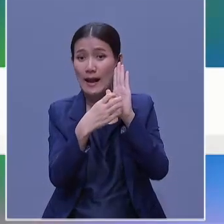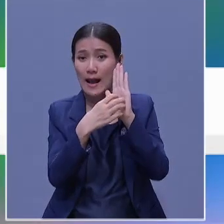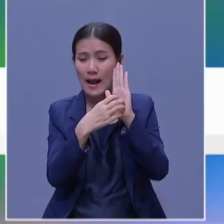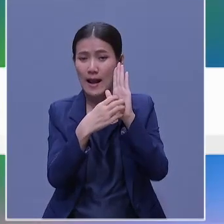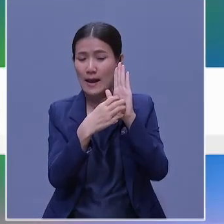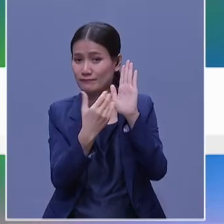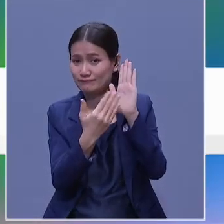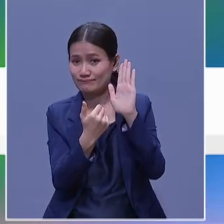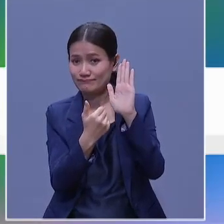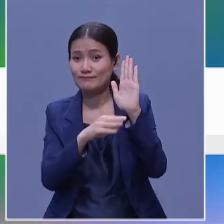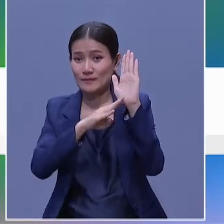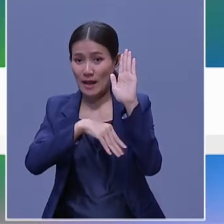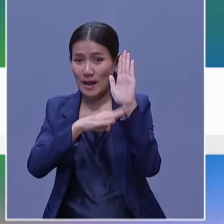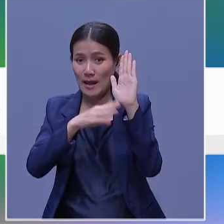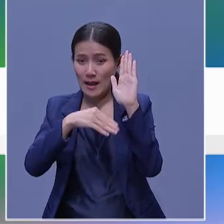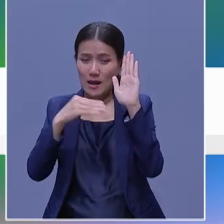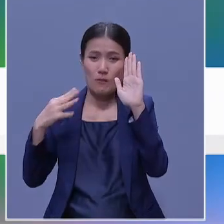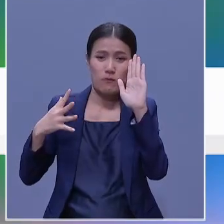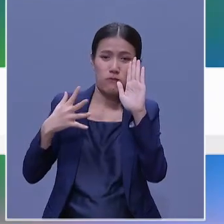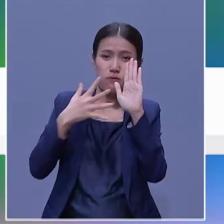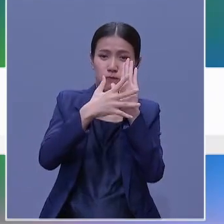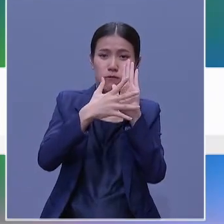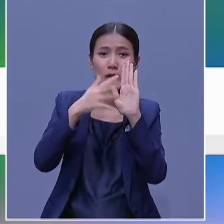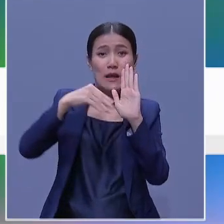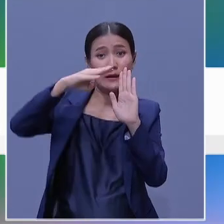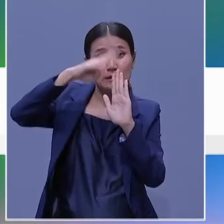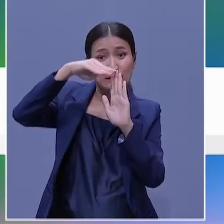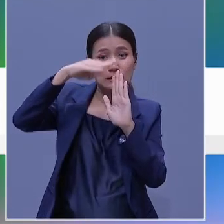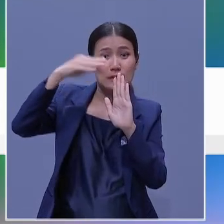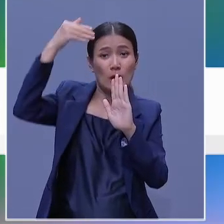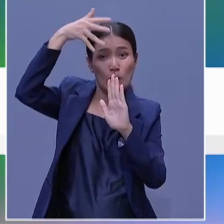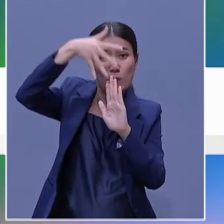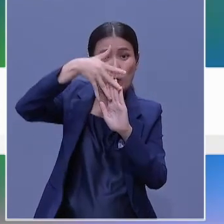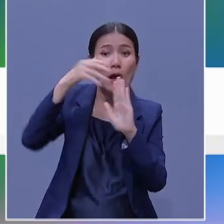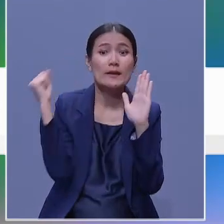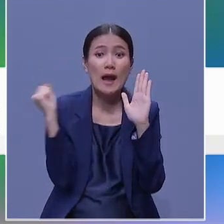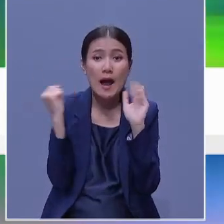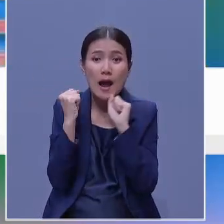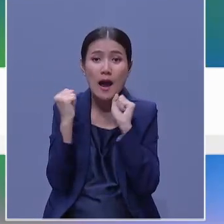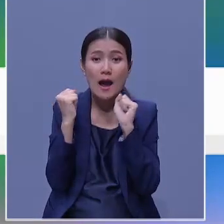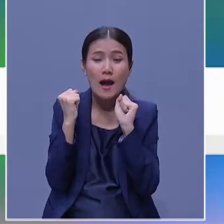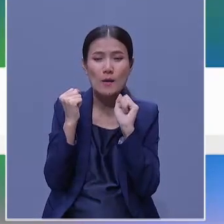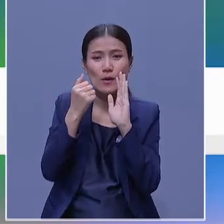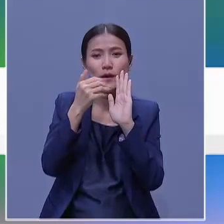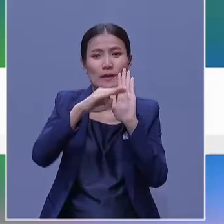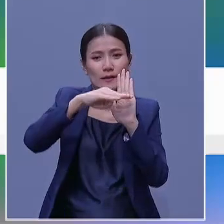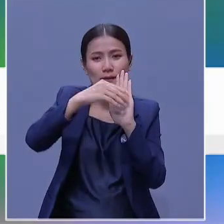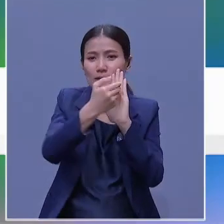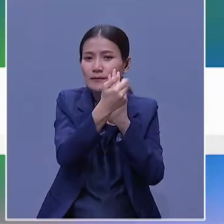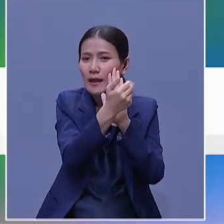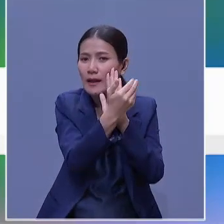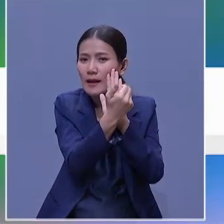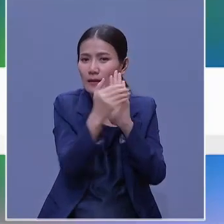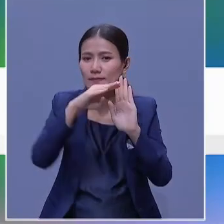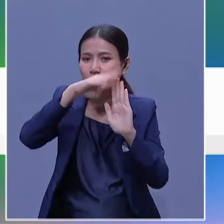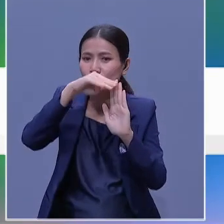ต้ตอนบนประกอบกับมีมวลอากาศเย็นแผ่ลงมาปกคลุมภาคเหนือภาคอีสานตอนบนตอนนี้ลมหนาวเริ่มปกคลุมตอนเหนือแล้วนะ